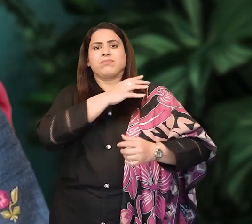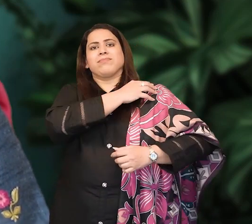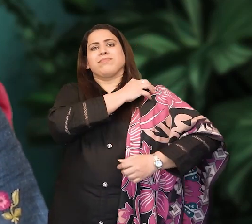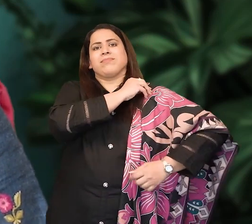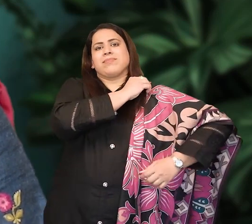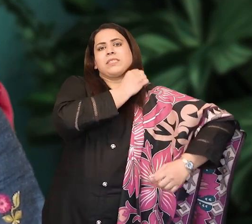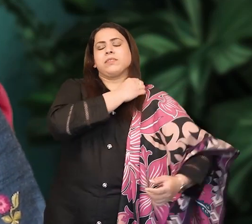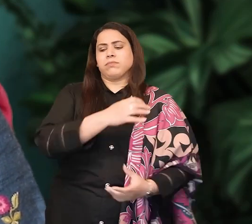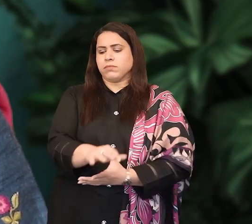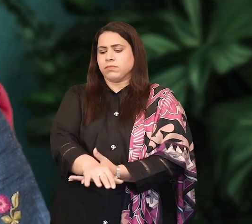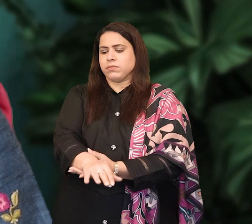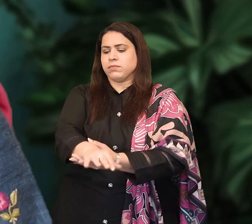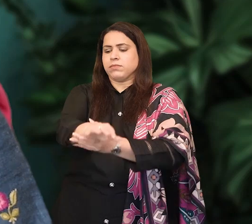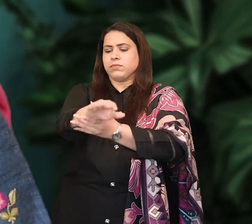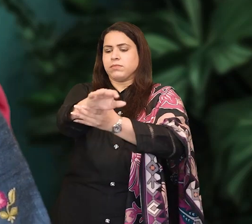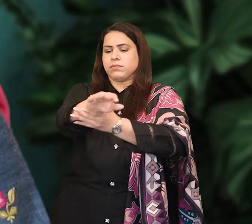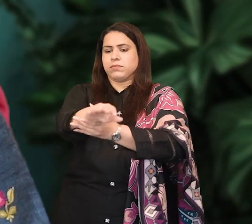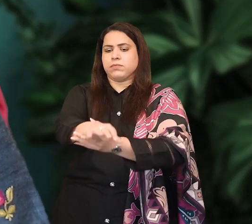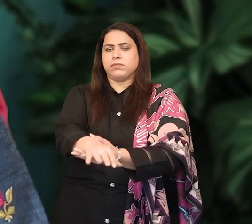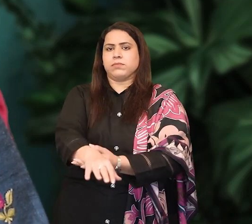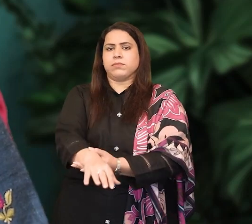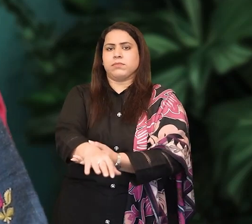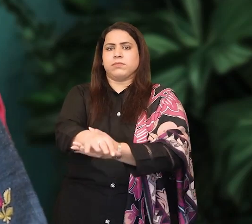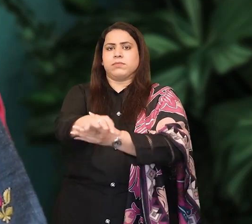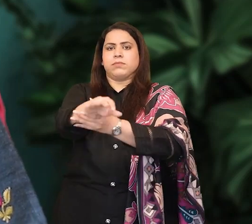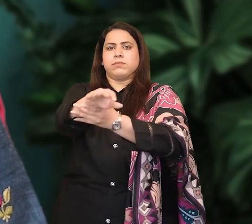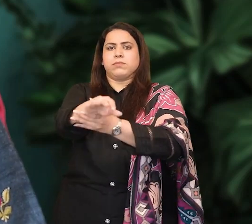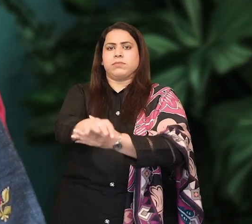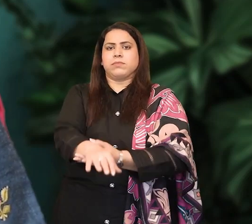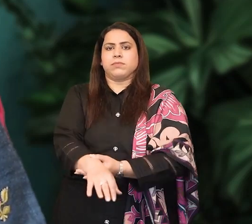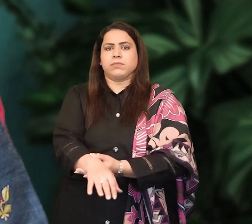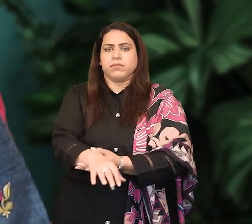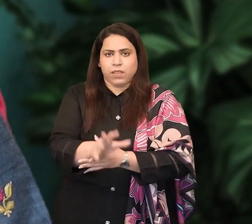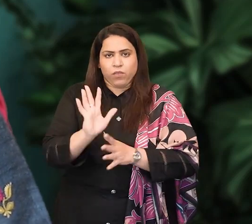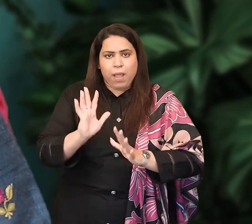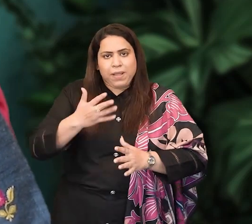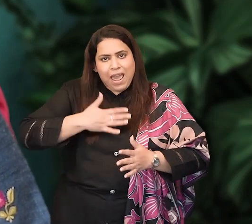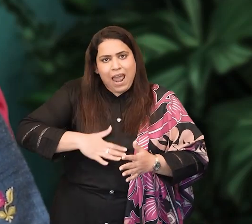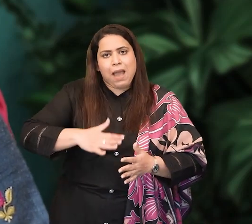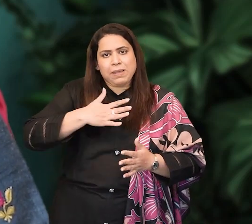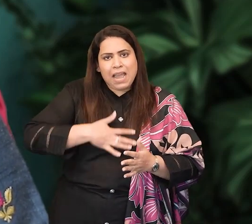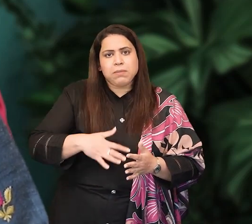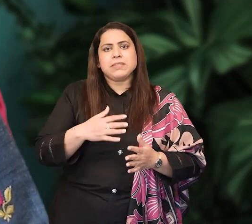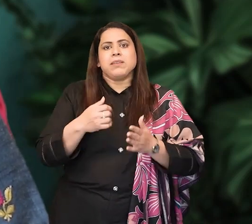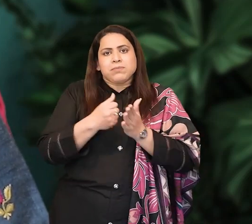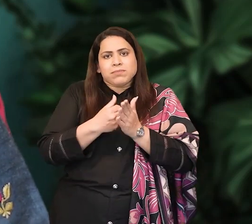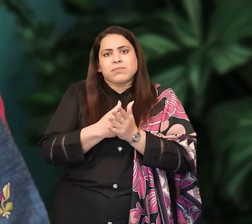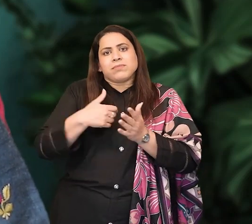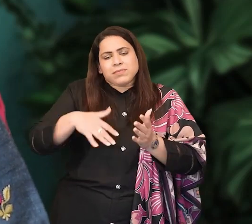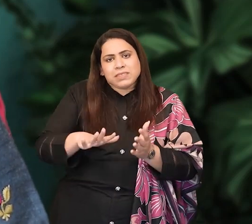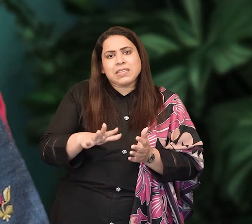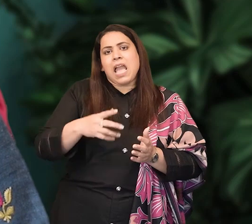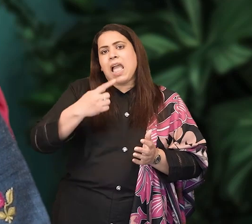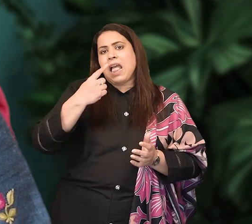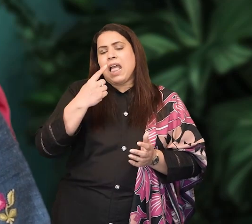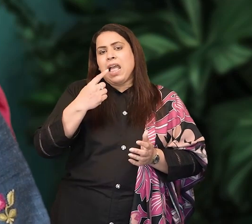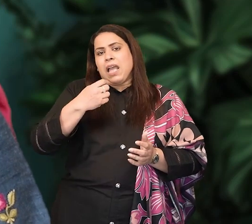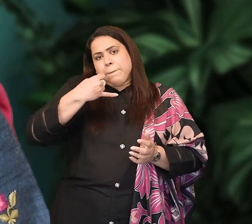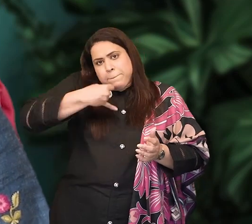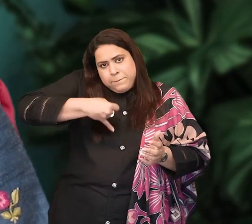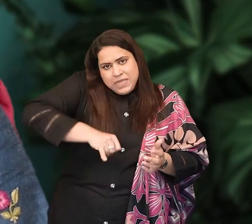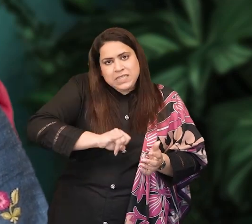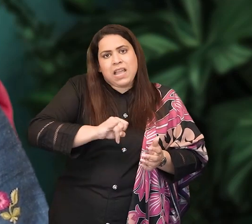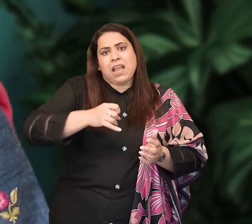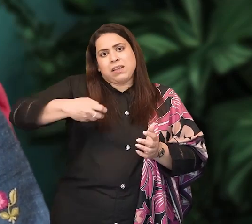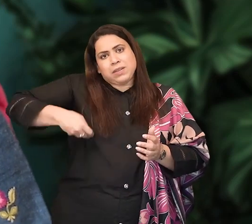होती। सर्जरी उन केसेस में होती है जिनमें आपकी इतनी वीकनेस हो गई है कि आपका बाउल एंड ब्लैडर कंट्रोल यानी कि पेशाब और पखाना का कंट्रोल नहीं